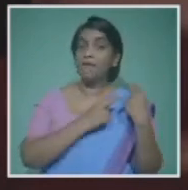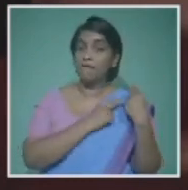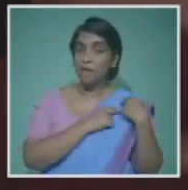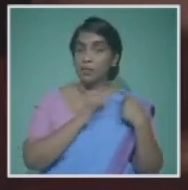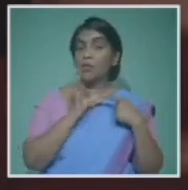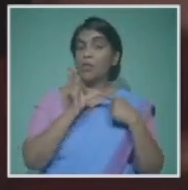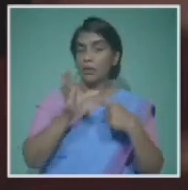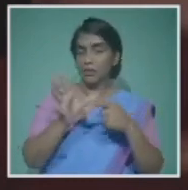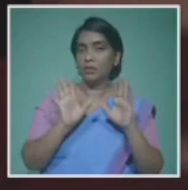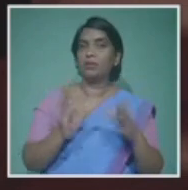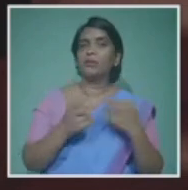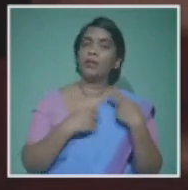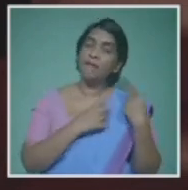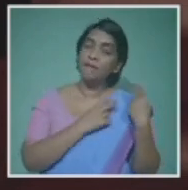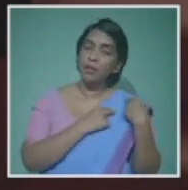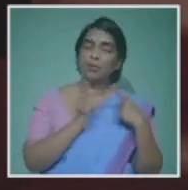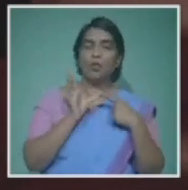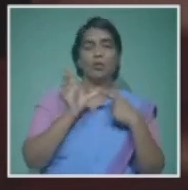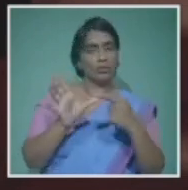उत्तर